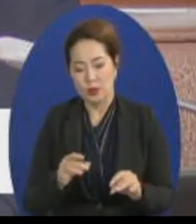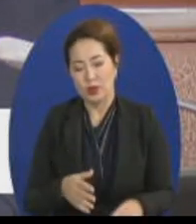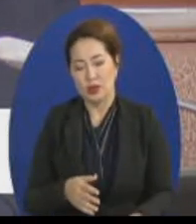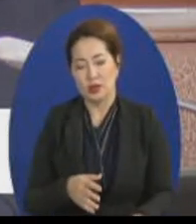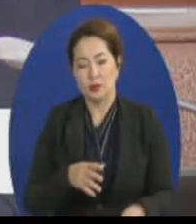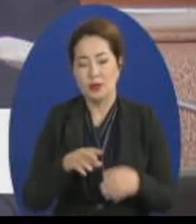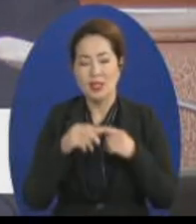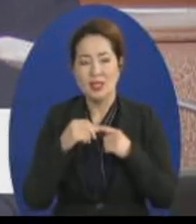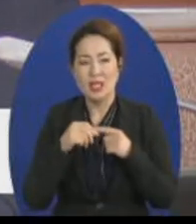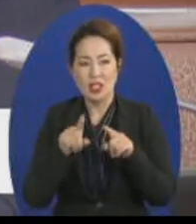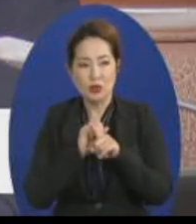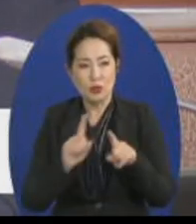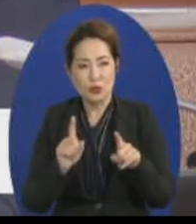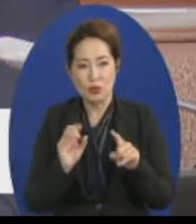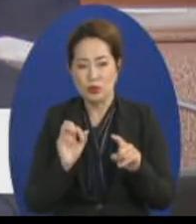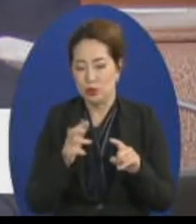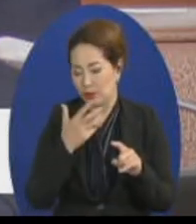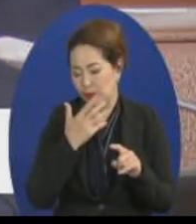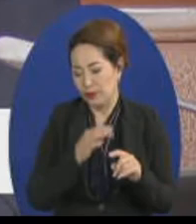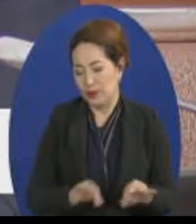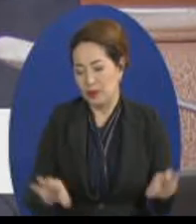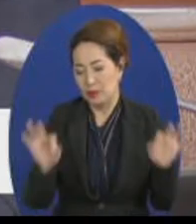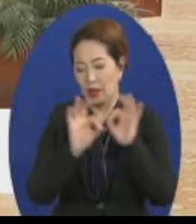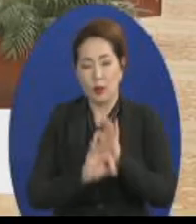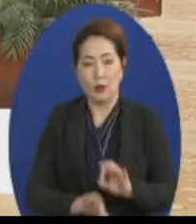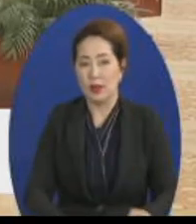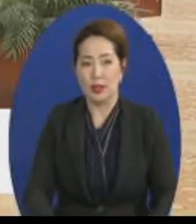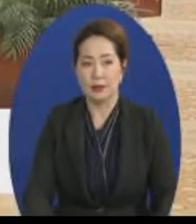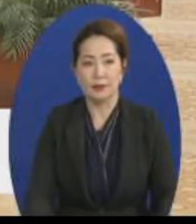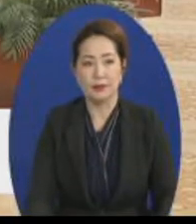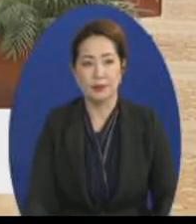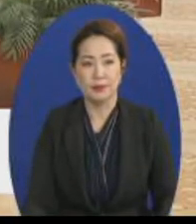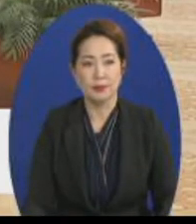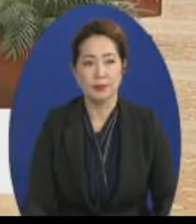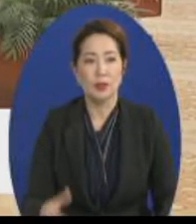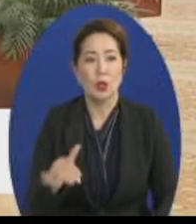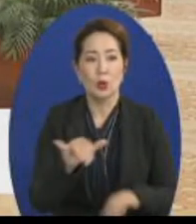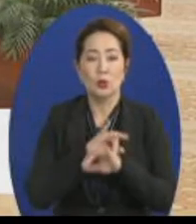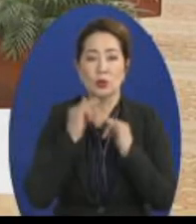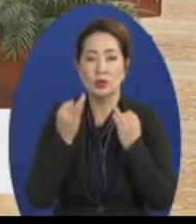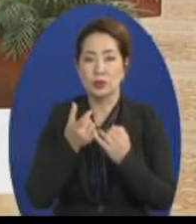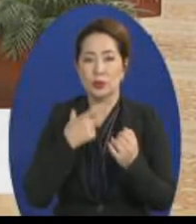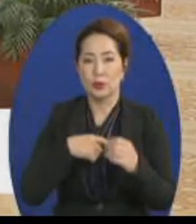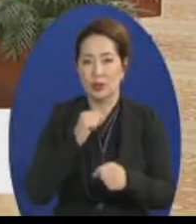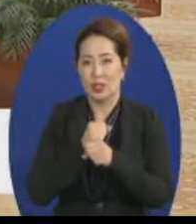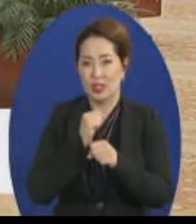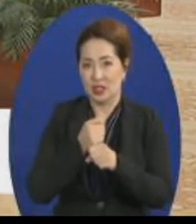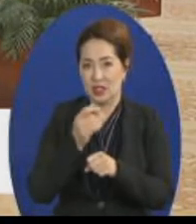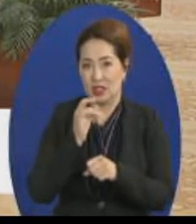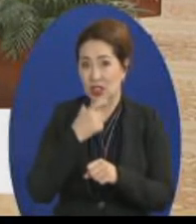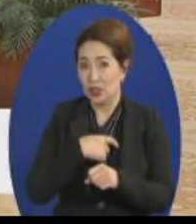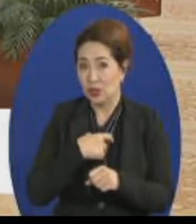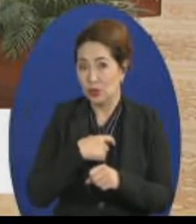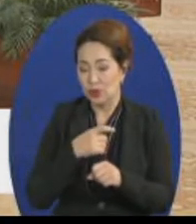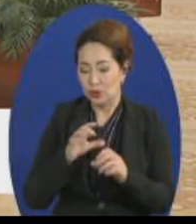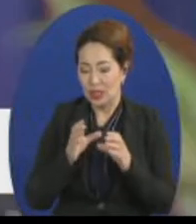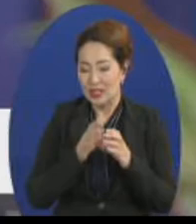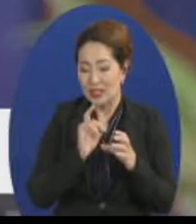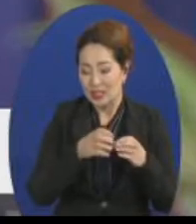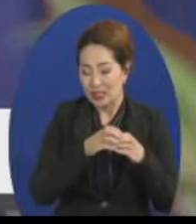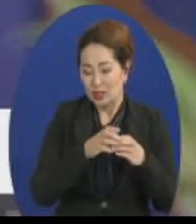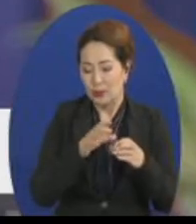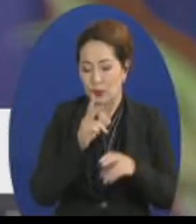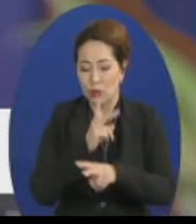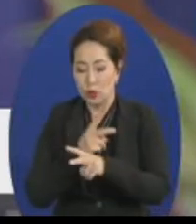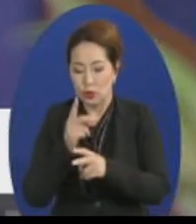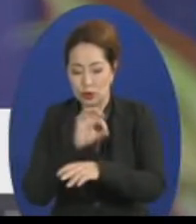тийм зарчмын зөрөлдөөд байгаа асуудлууд бол бас нэг байхгүй. Улсын хурлын ажлын эсгийн гишүүдийн боловсруулсан хуулийн